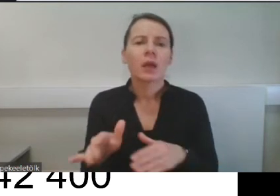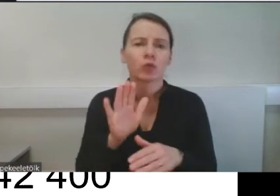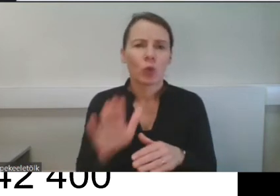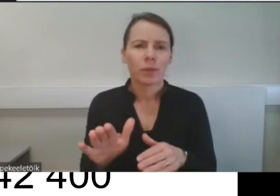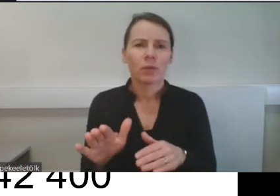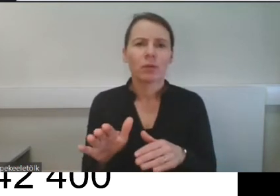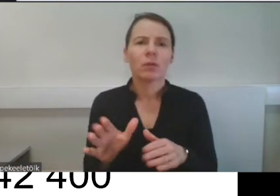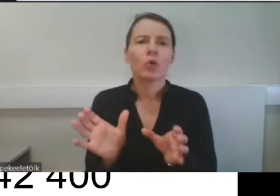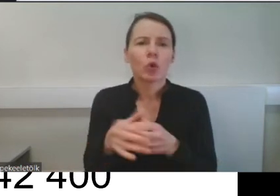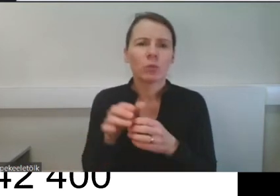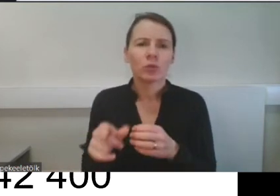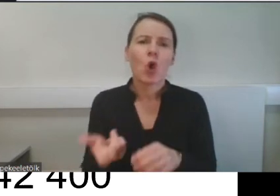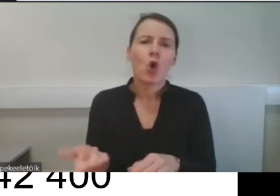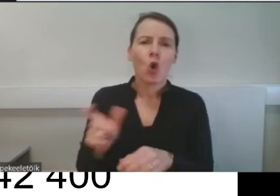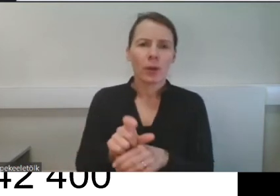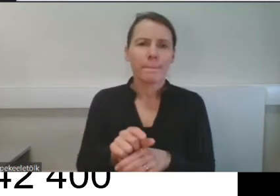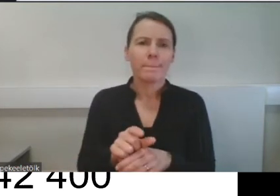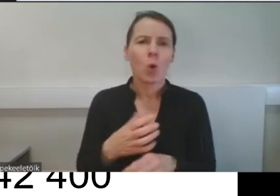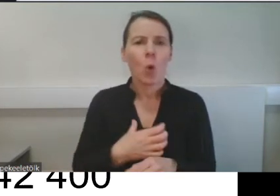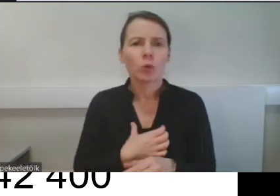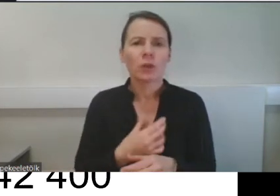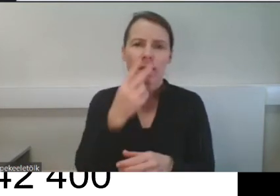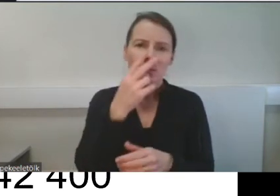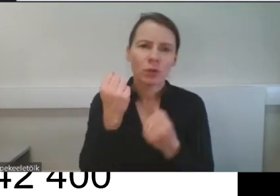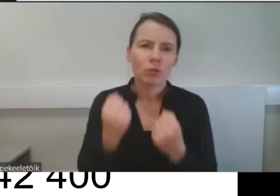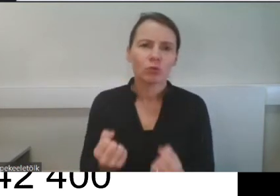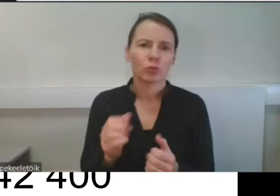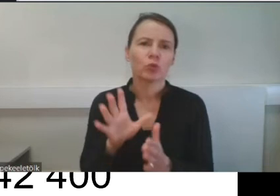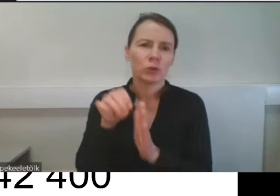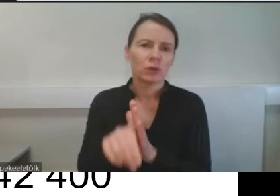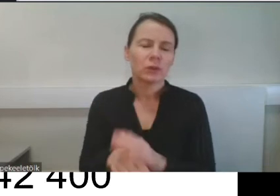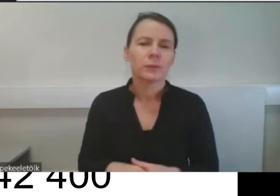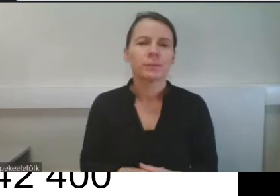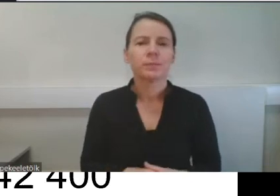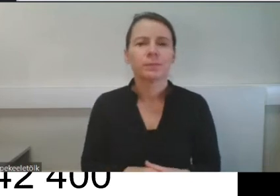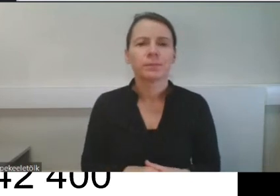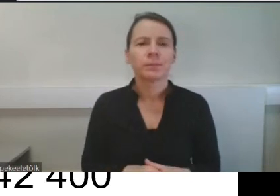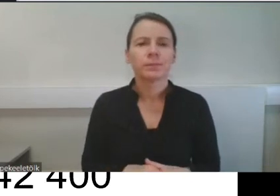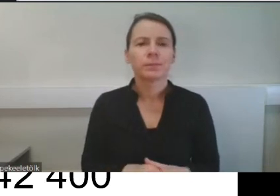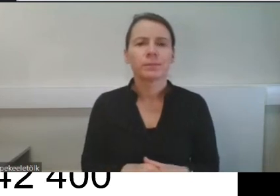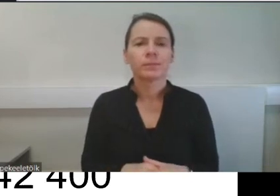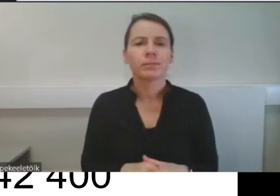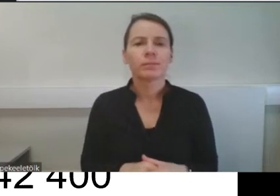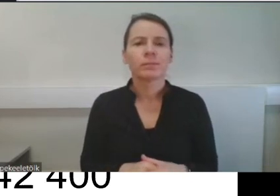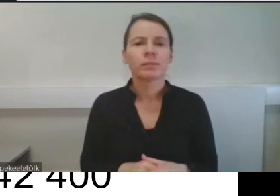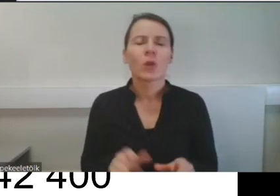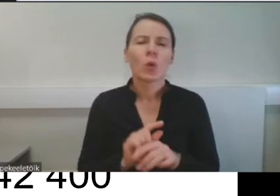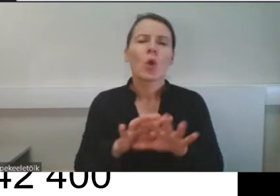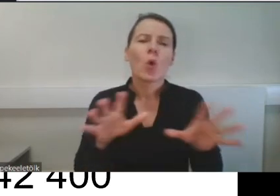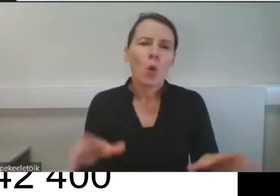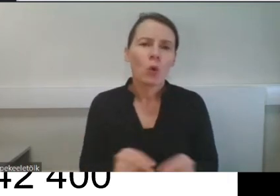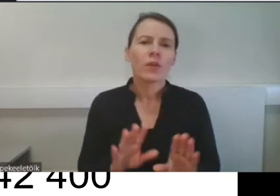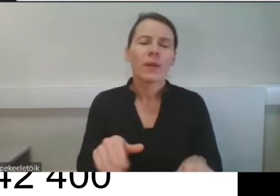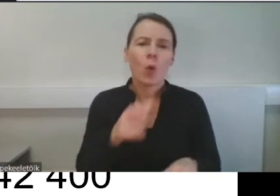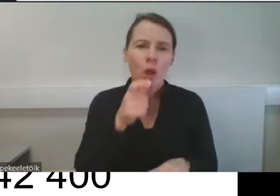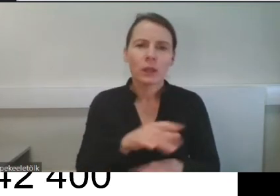praktiselt 430, ligi 430 000 tegevuspiiranguga inimest Eestis. Ja kui me vaatame nagu edasi, siis